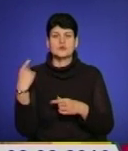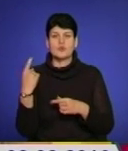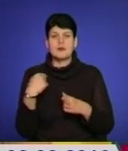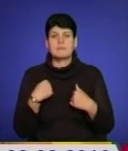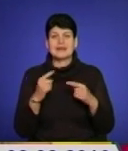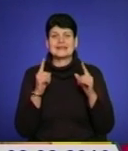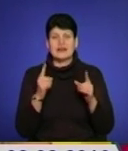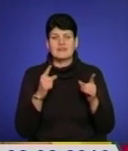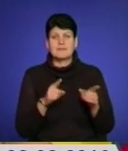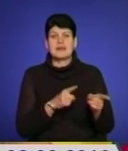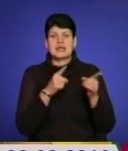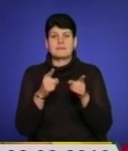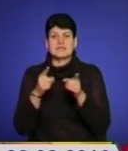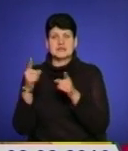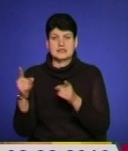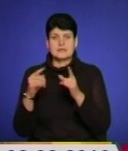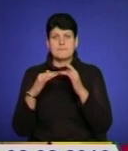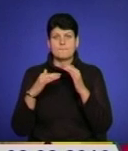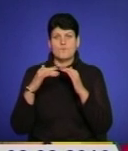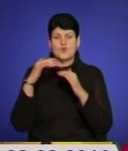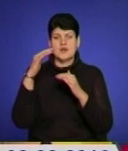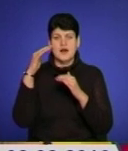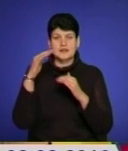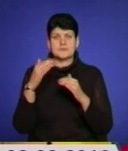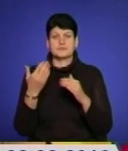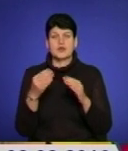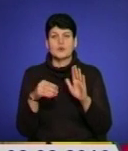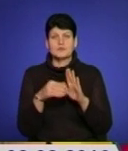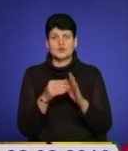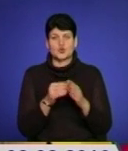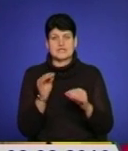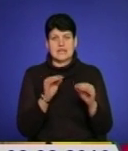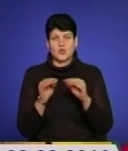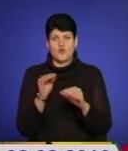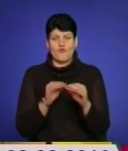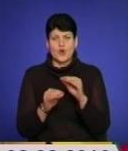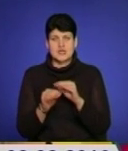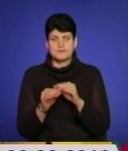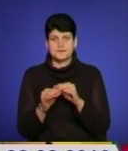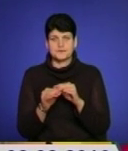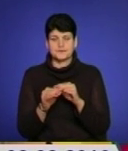навіть перемістилися по ієрархії корупційної складової